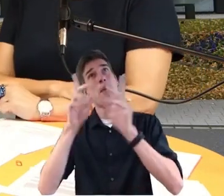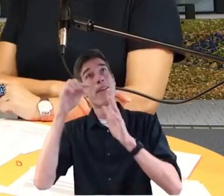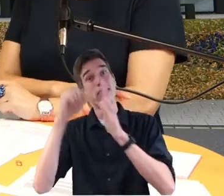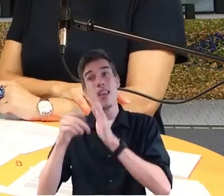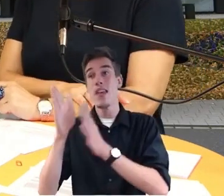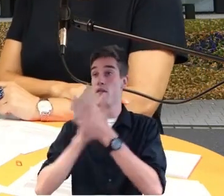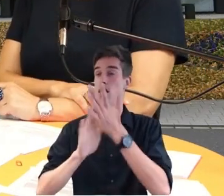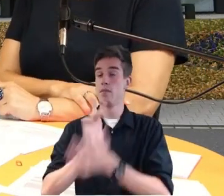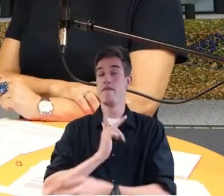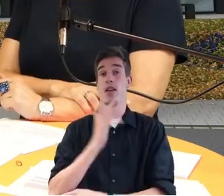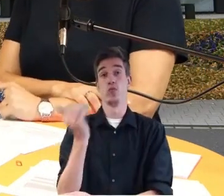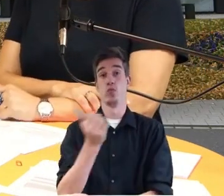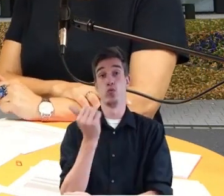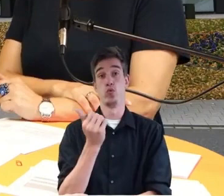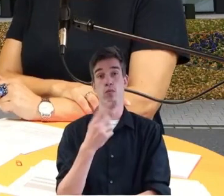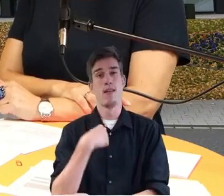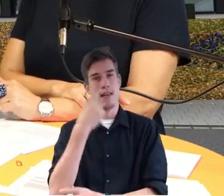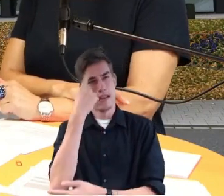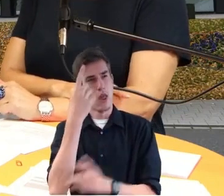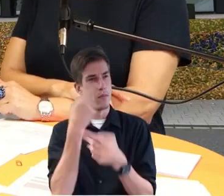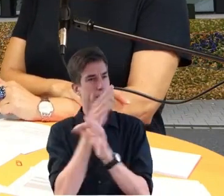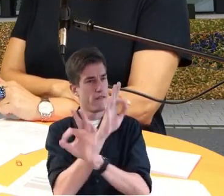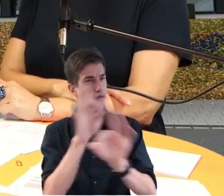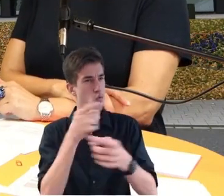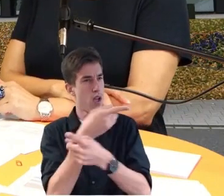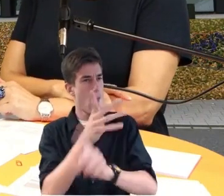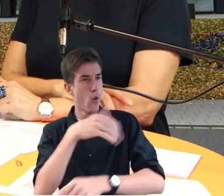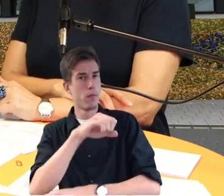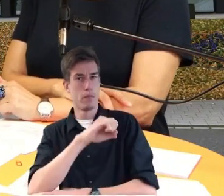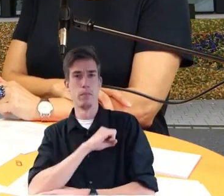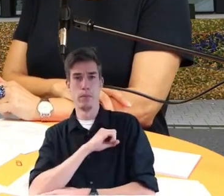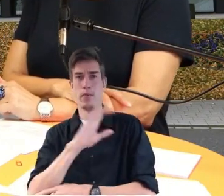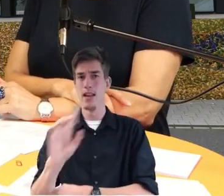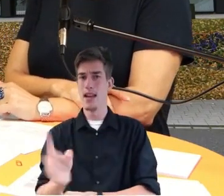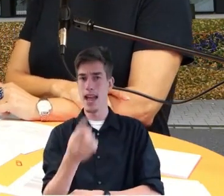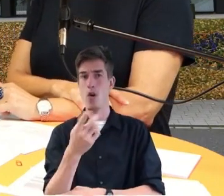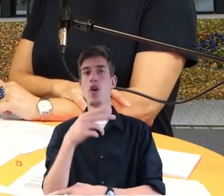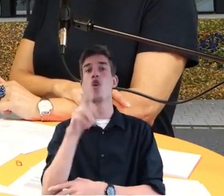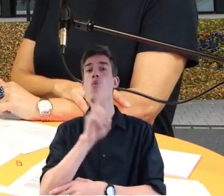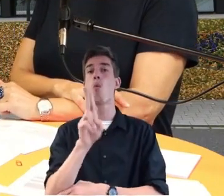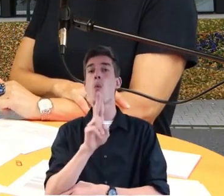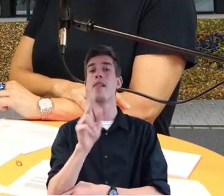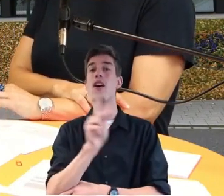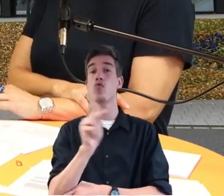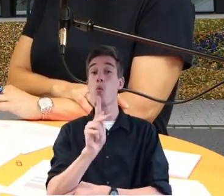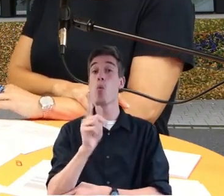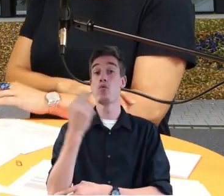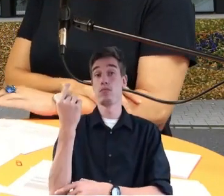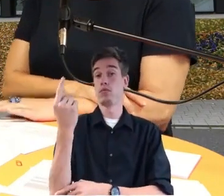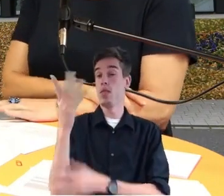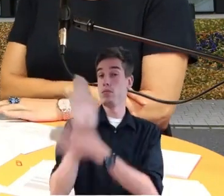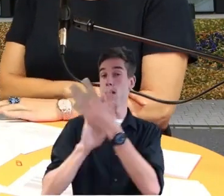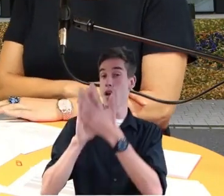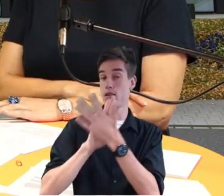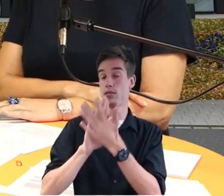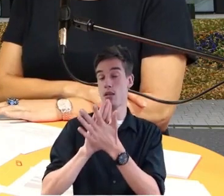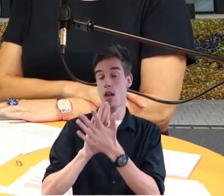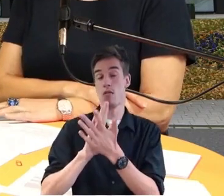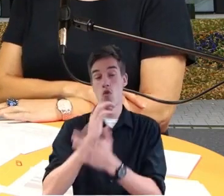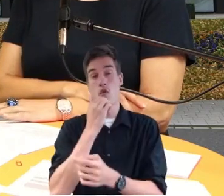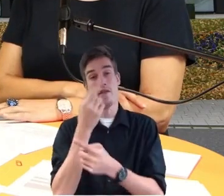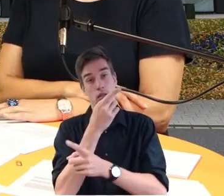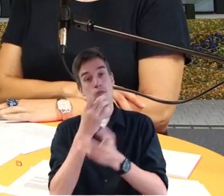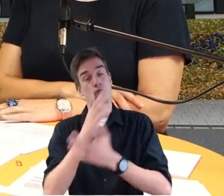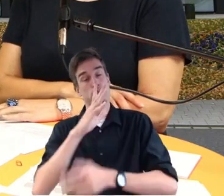sie können auch davon profitieren was uns der kollege ulf krüger hier alles erzählt hat und natürlich